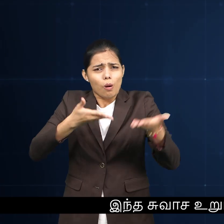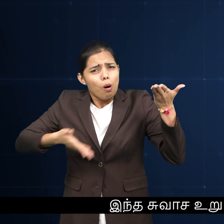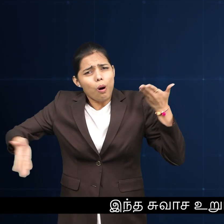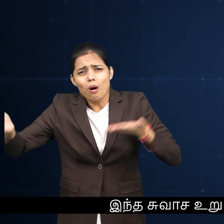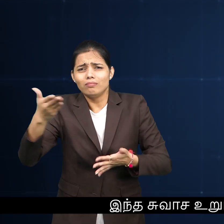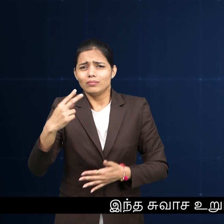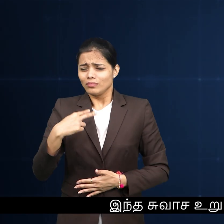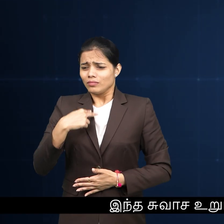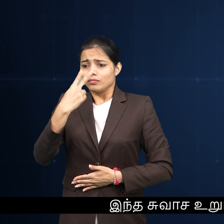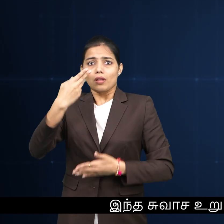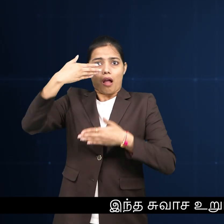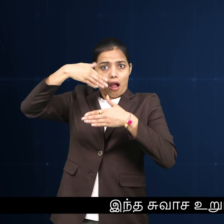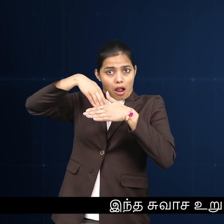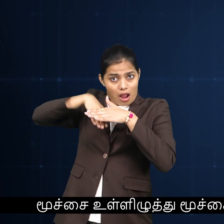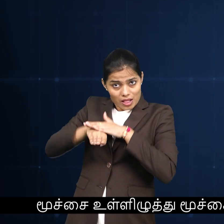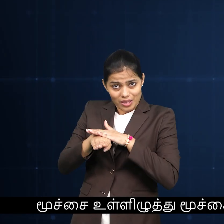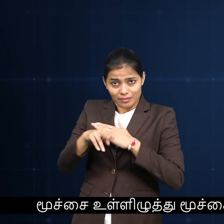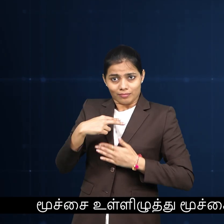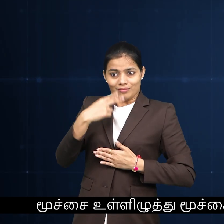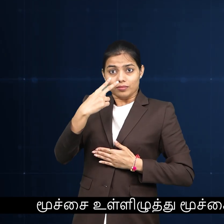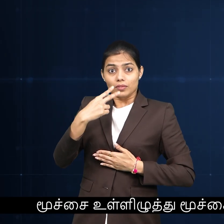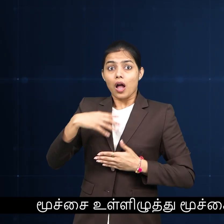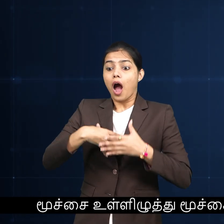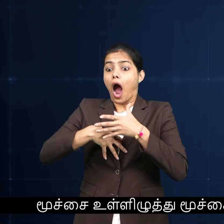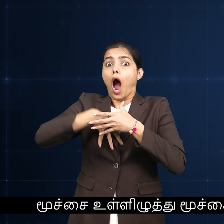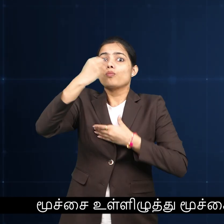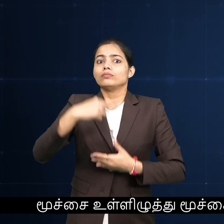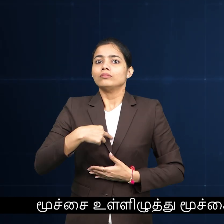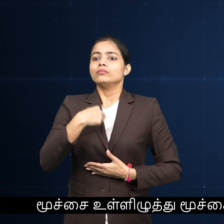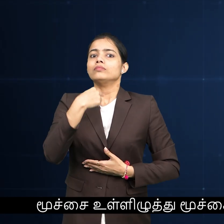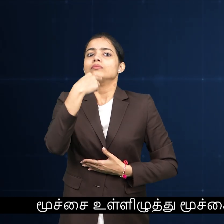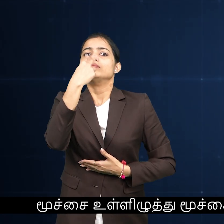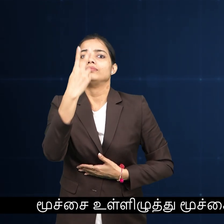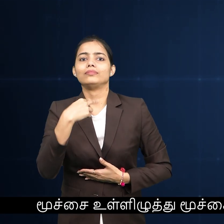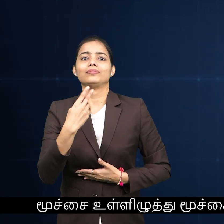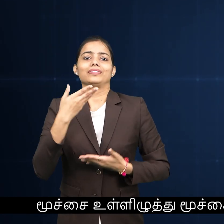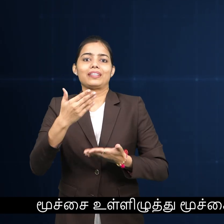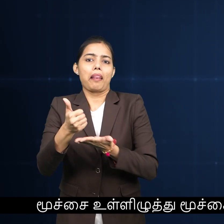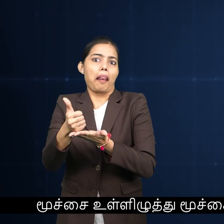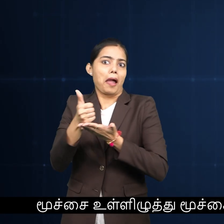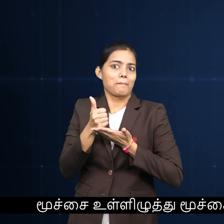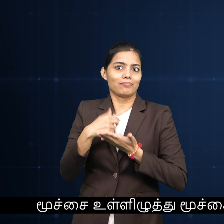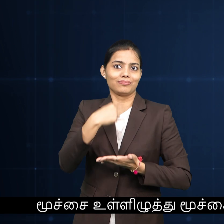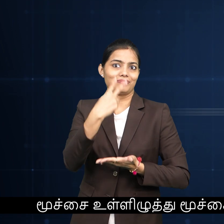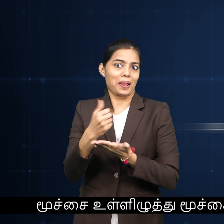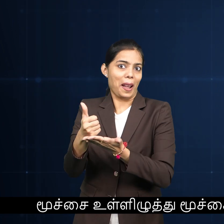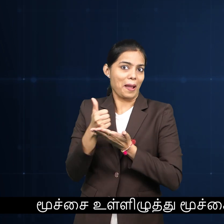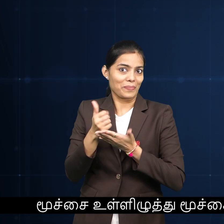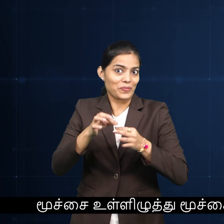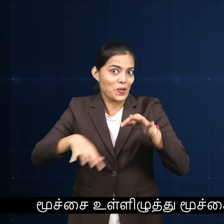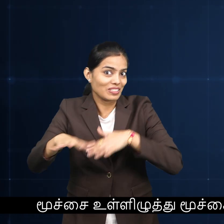இந்த சுவாச உறுப்புகளின் உதவியுடன் நாம் மூச்சை உள்ளிழுத்து மூச்சை விடுகிறோம், அதாவது